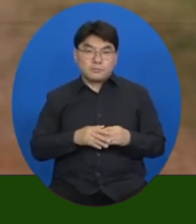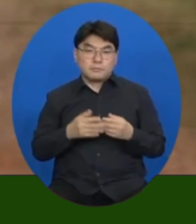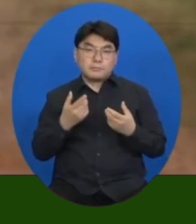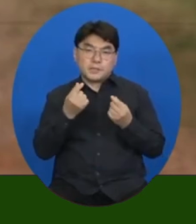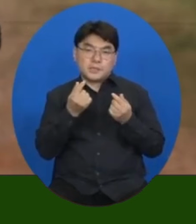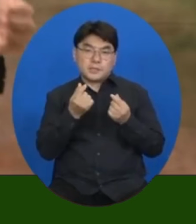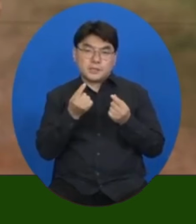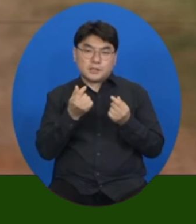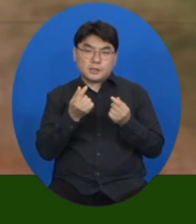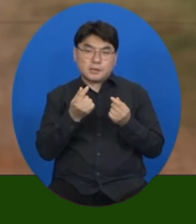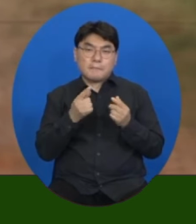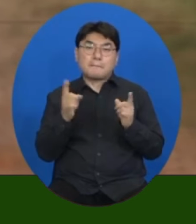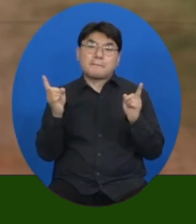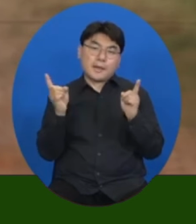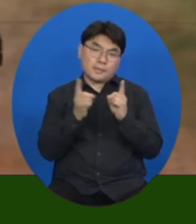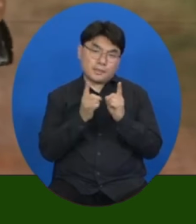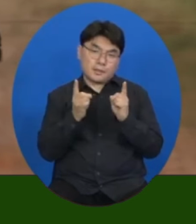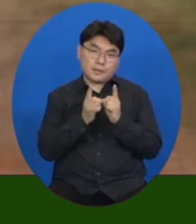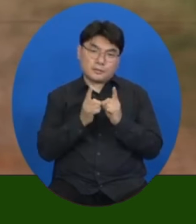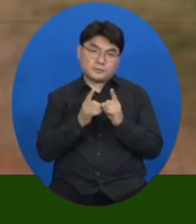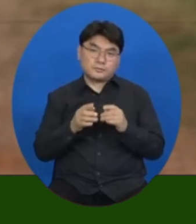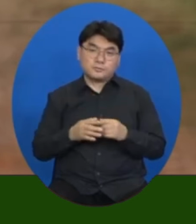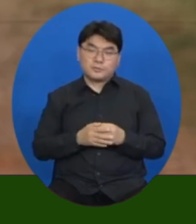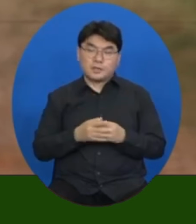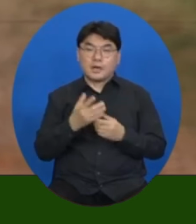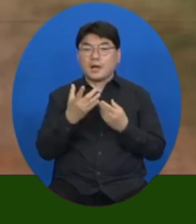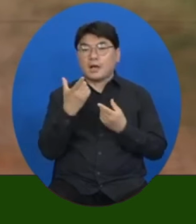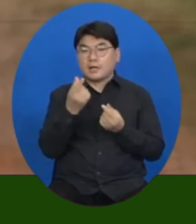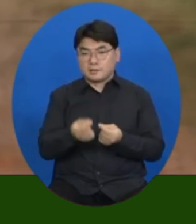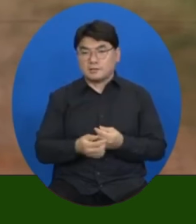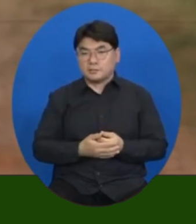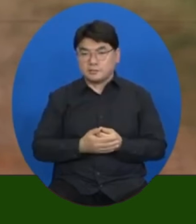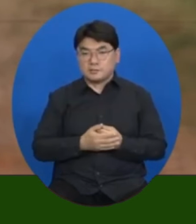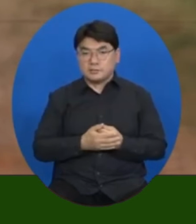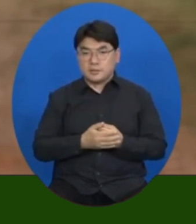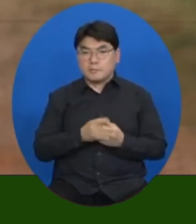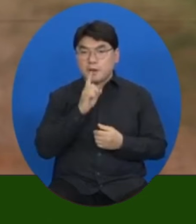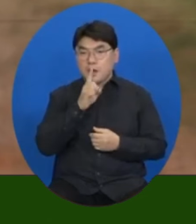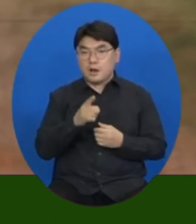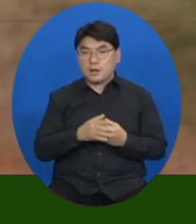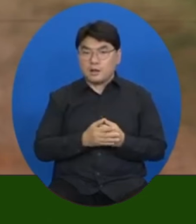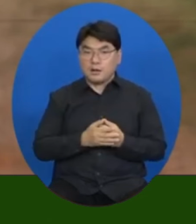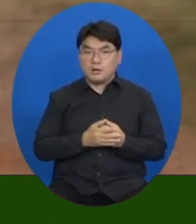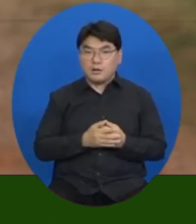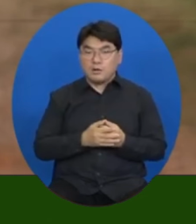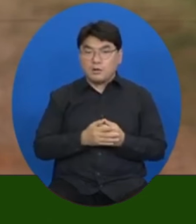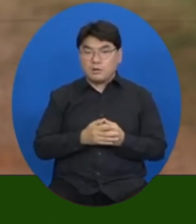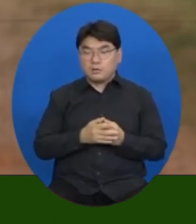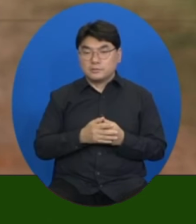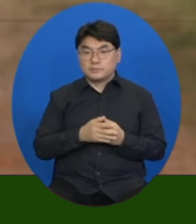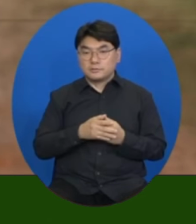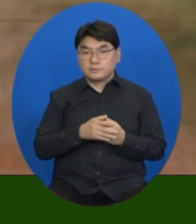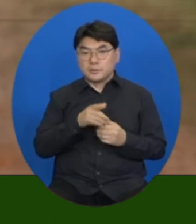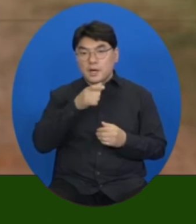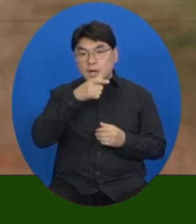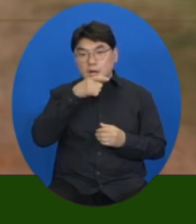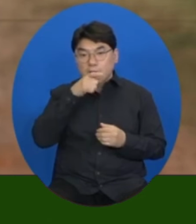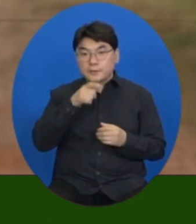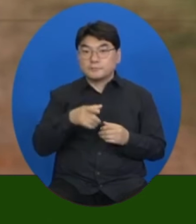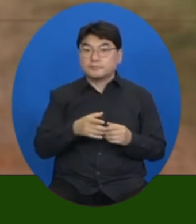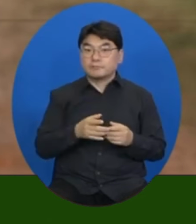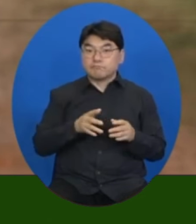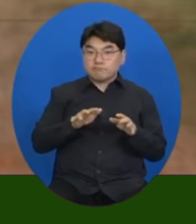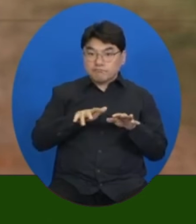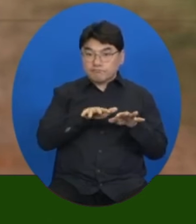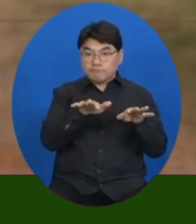거예요 지료가 다 달라도 결국 큰 강에서 만나잖아요 이런 식으로 그럴 듯하게